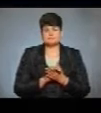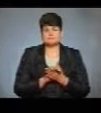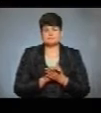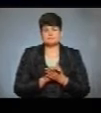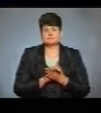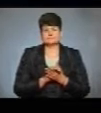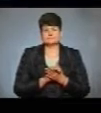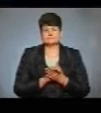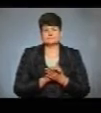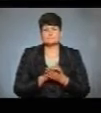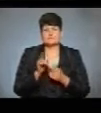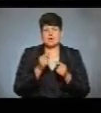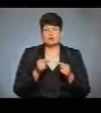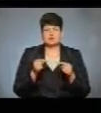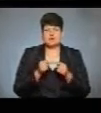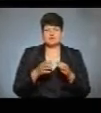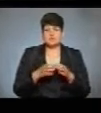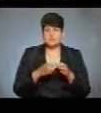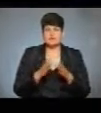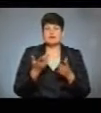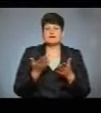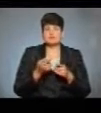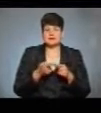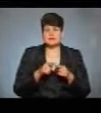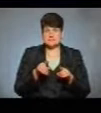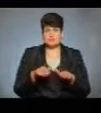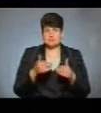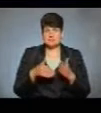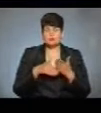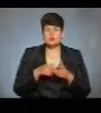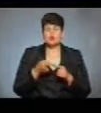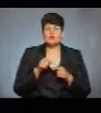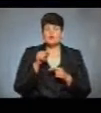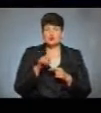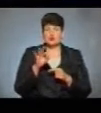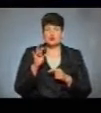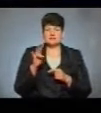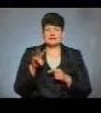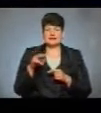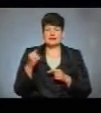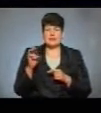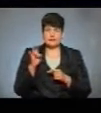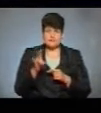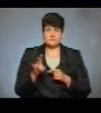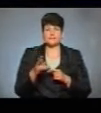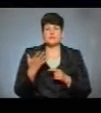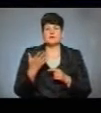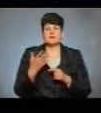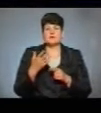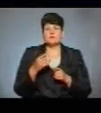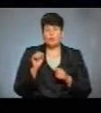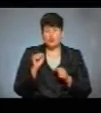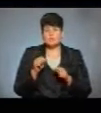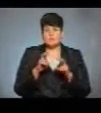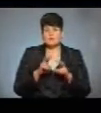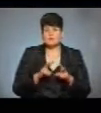з конкретними партіями, які це пропонують. За допомогою цього онлайн-інструмента члени громадської організації «Центр.UA»